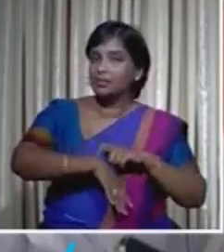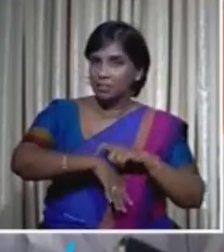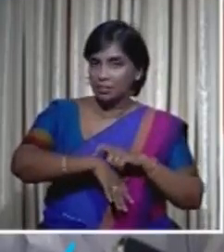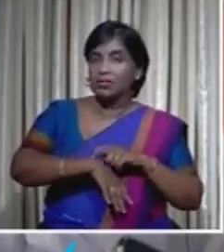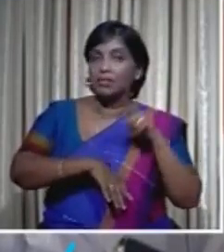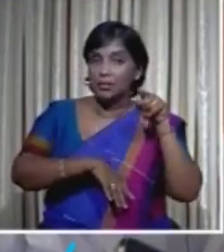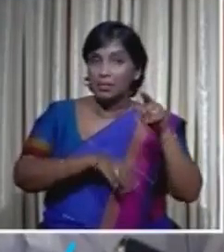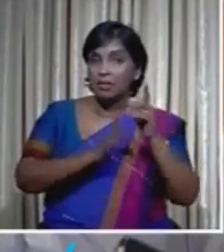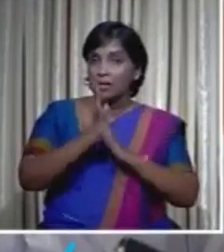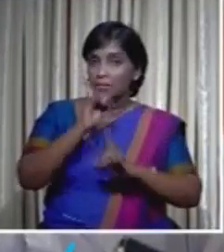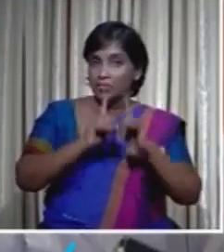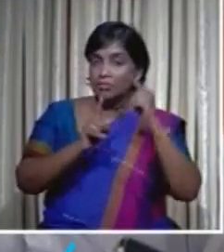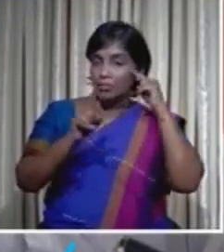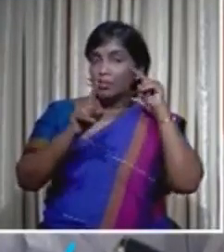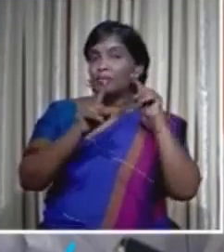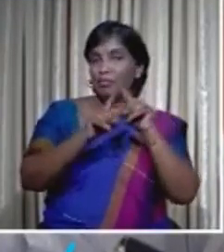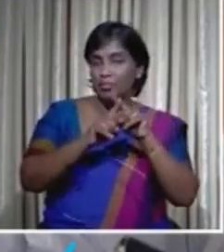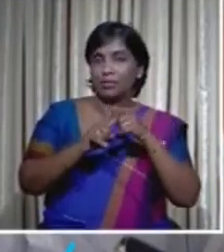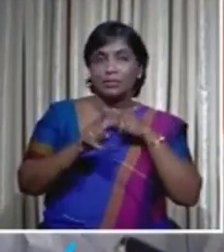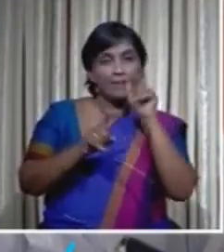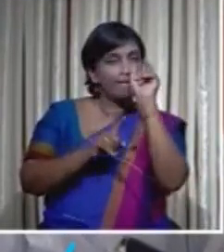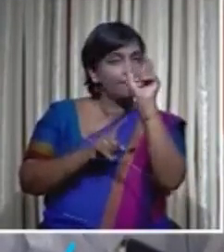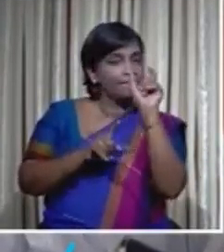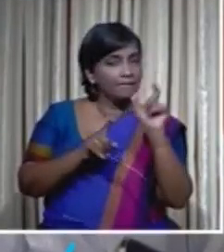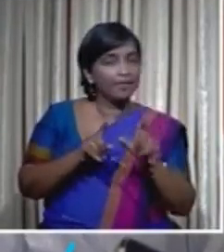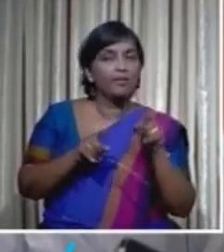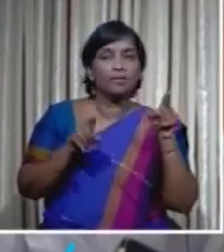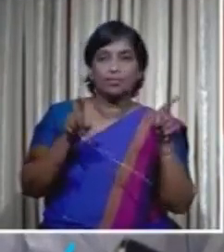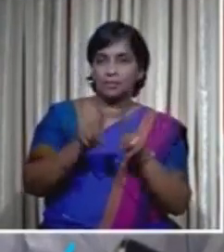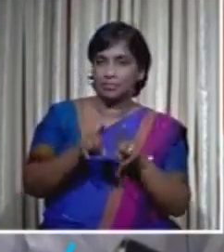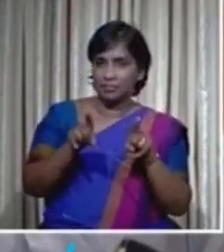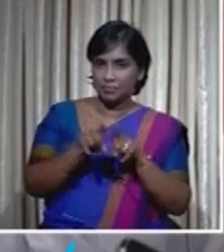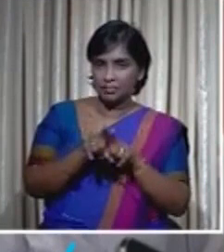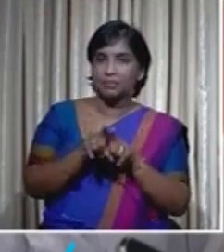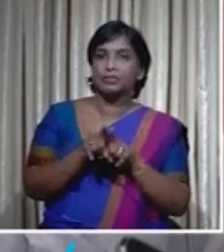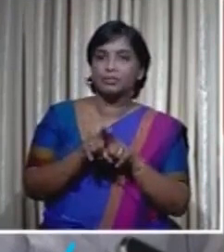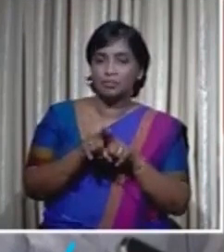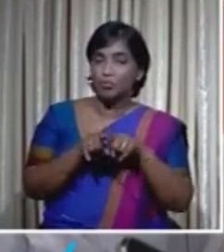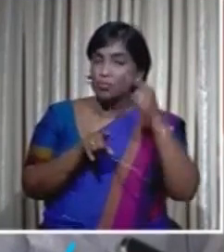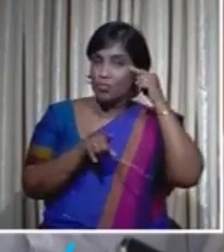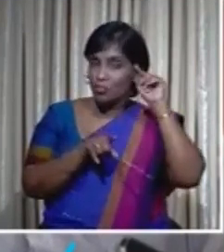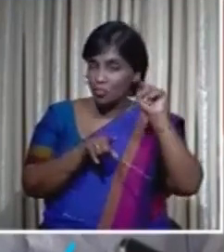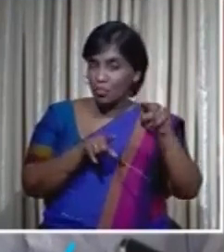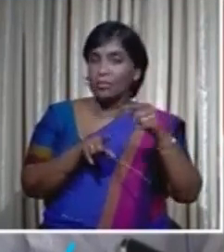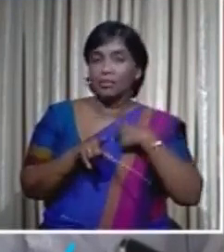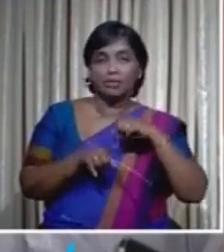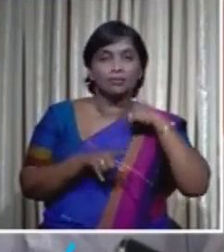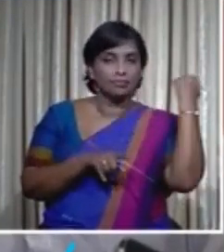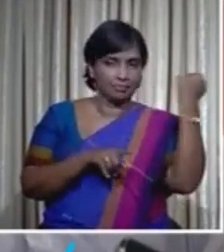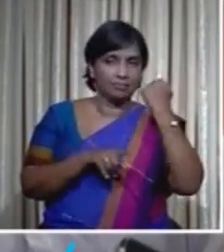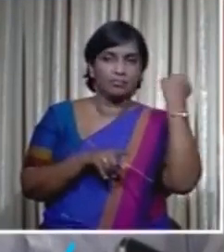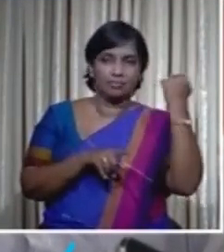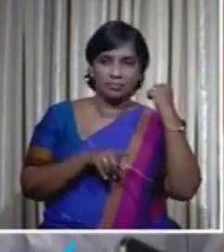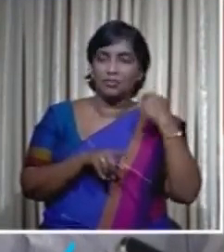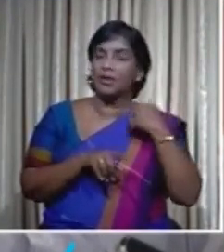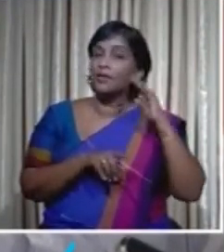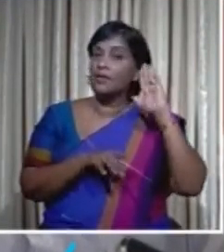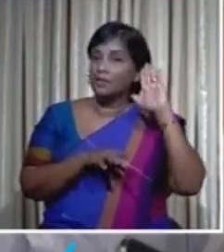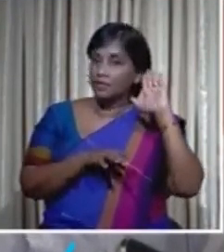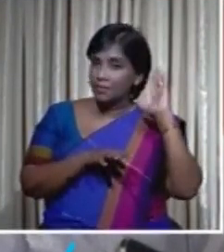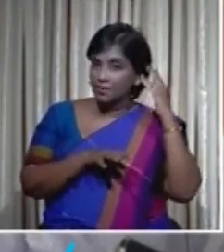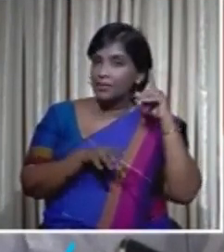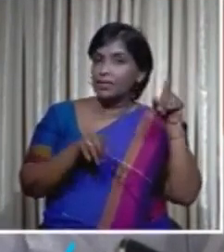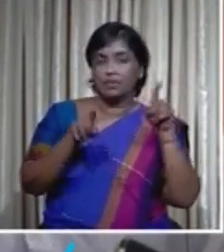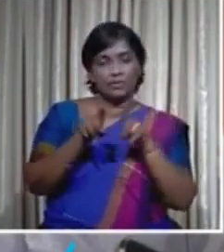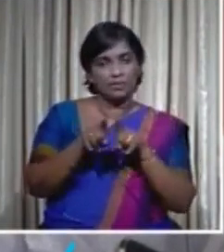பிரதம அமைச்சருக்கு கீழே கொண்டு வரப்படுகின்ற விடயங்கள் தொடர்பிலேயே இங்கு பேசப்படுகின்றது. மிக முக்கியமாக கௌரவ பிரதம